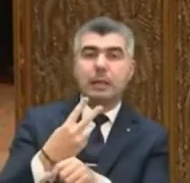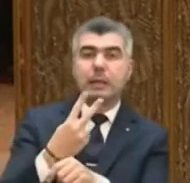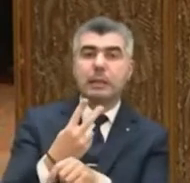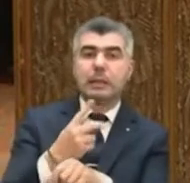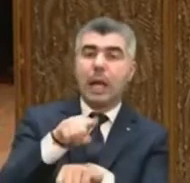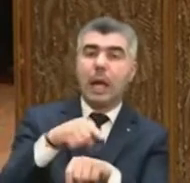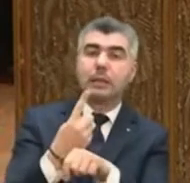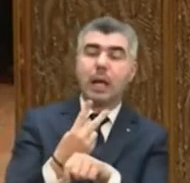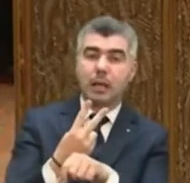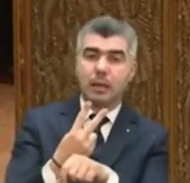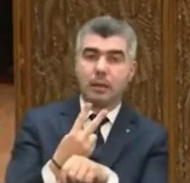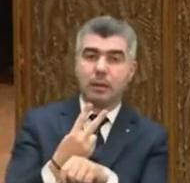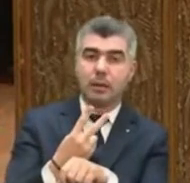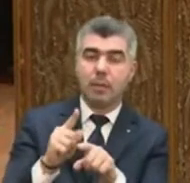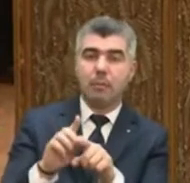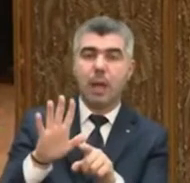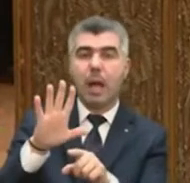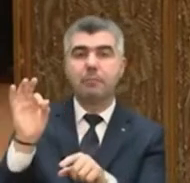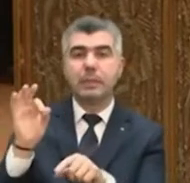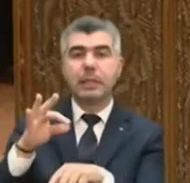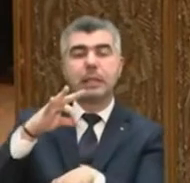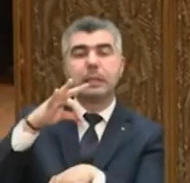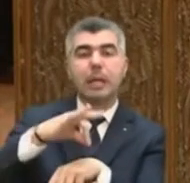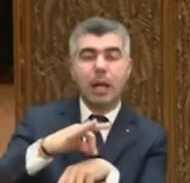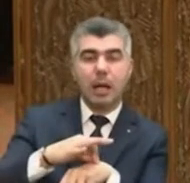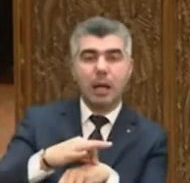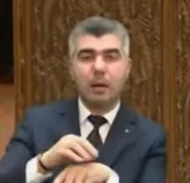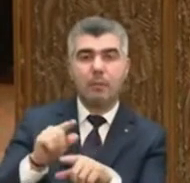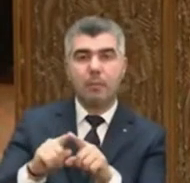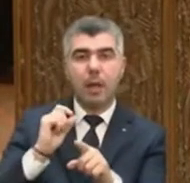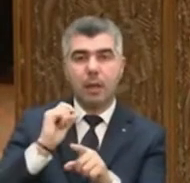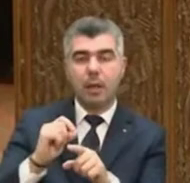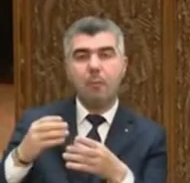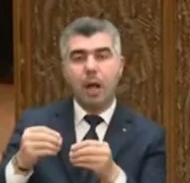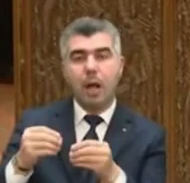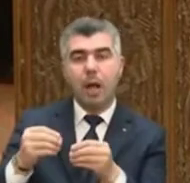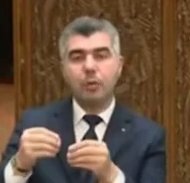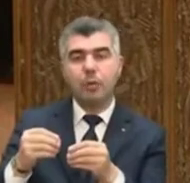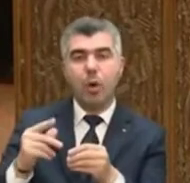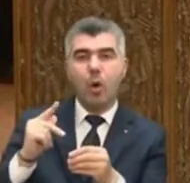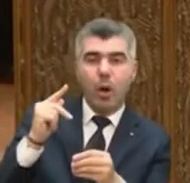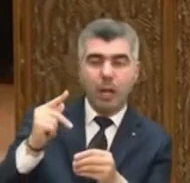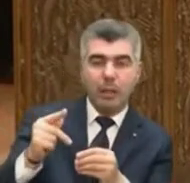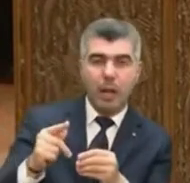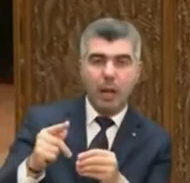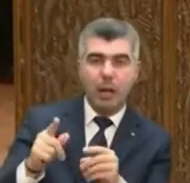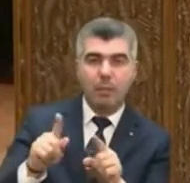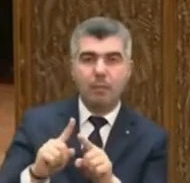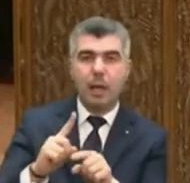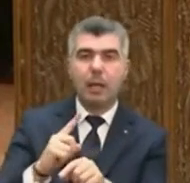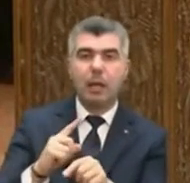دقيقه عند انهاء الخط السريع بين القنيطره ومراكش. يعني غادي نربحوا ساعه ولو